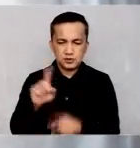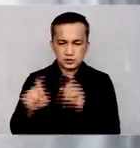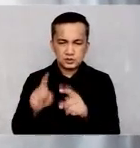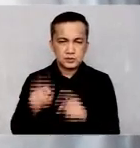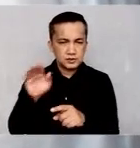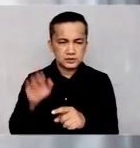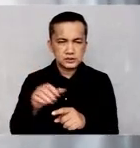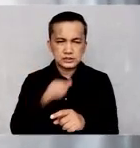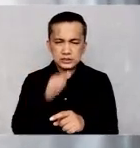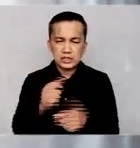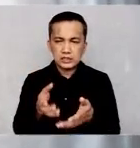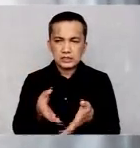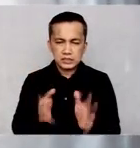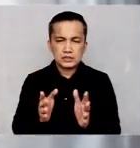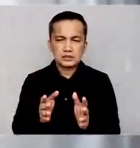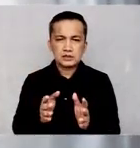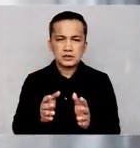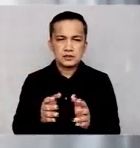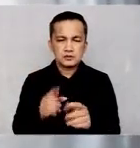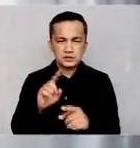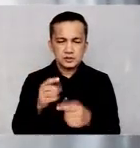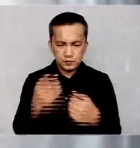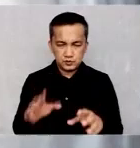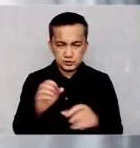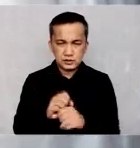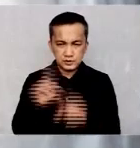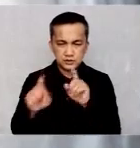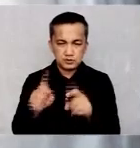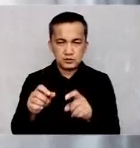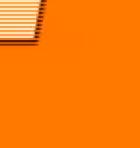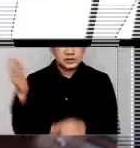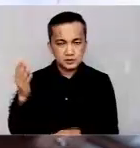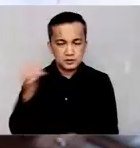payagang tapusin ang kanyang pagtatanong sa interpelasyon kagabi.